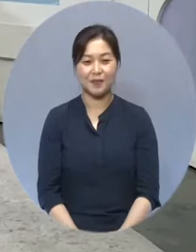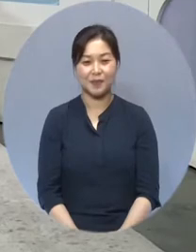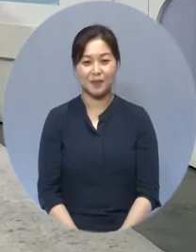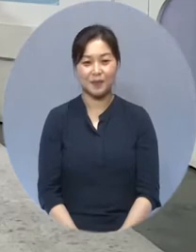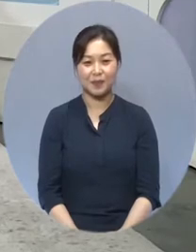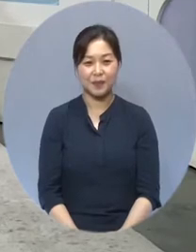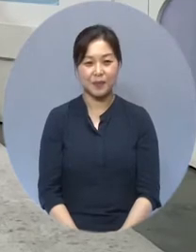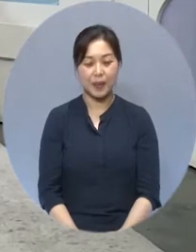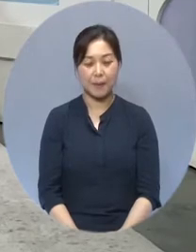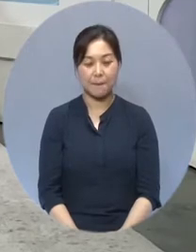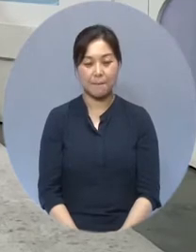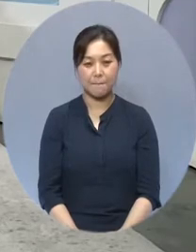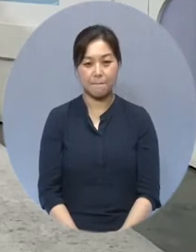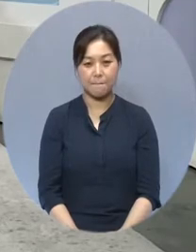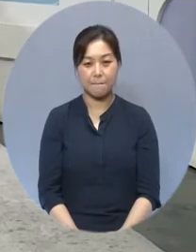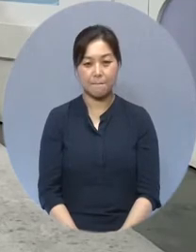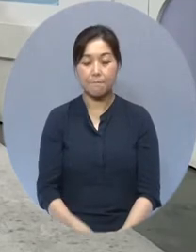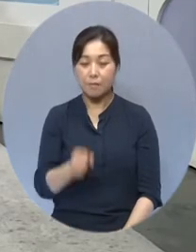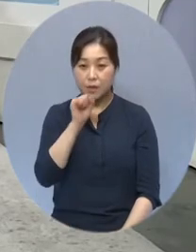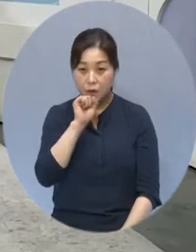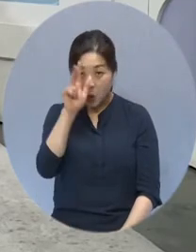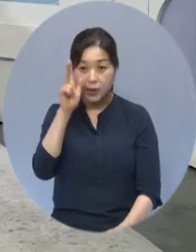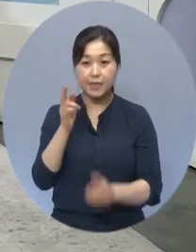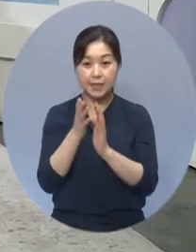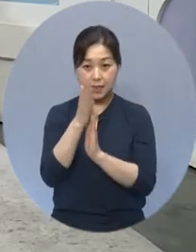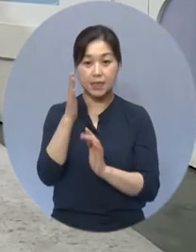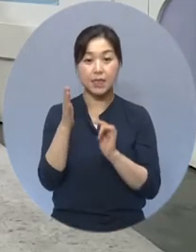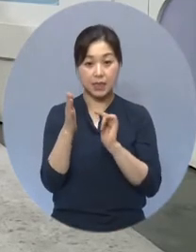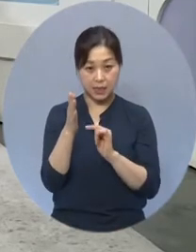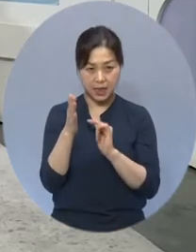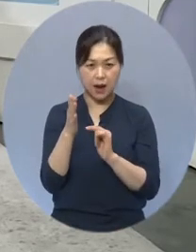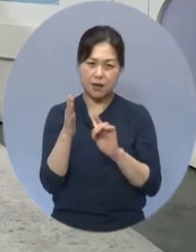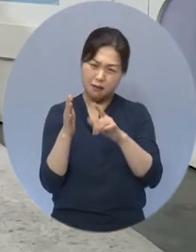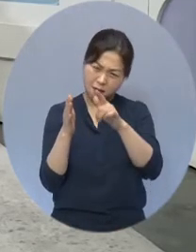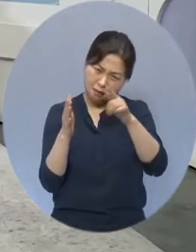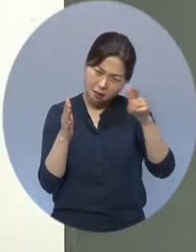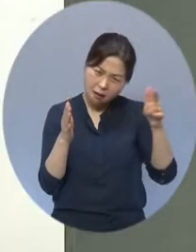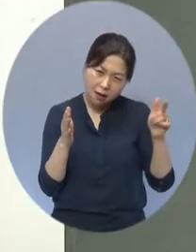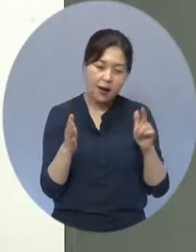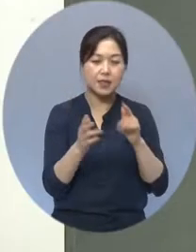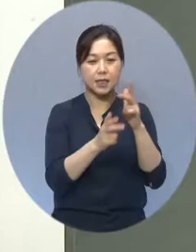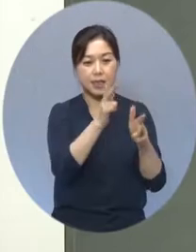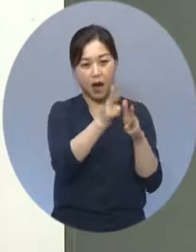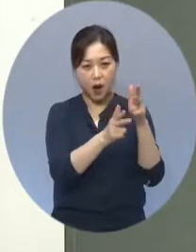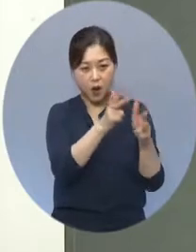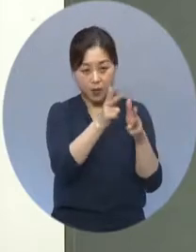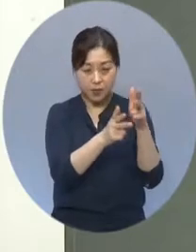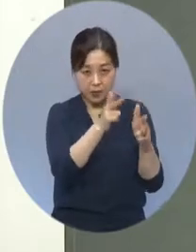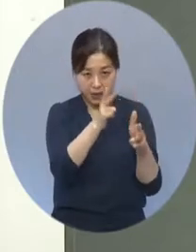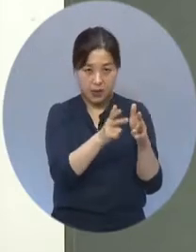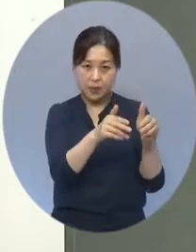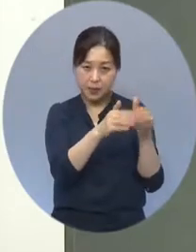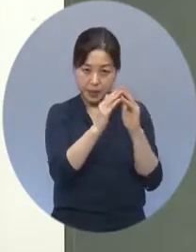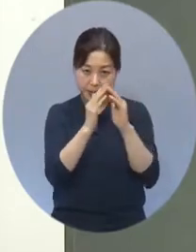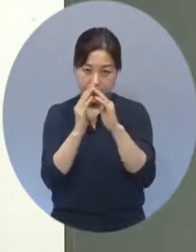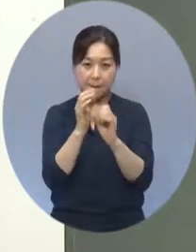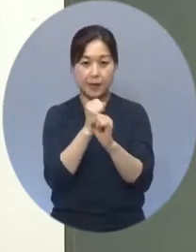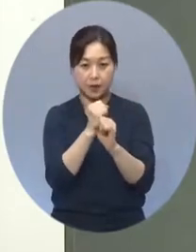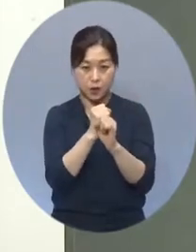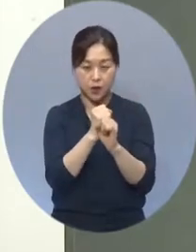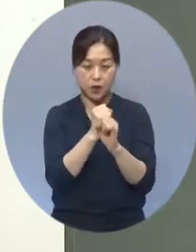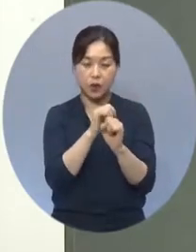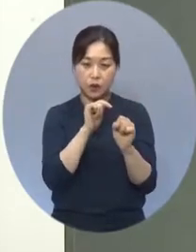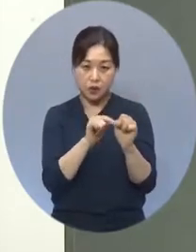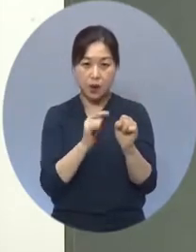그런데 이렇게 네. 용인 씨가 여러 가지 사업들이 구축이 되고 네.